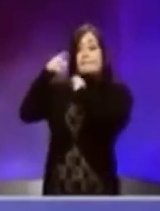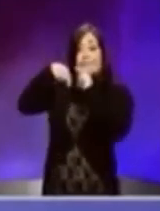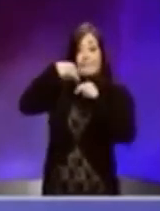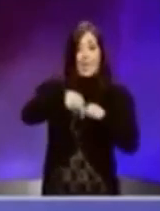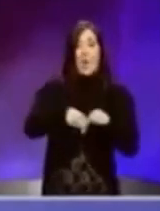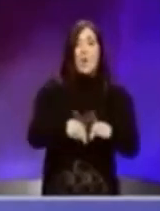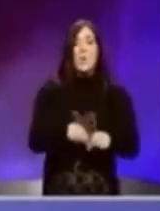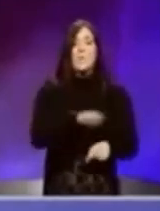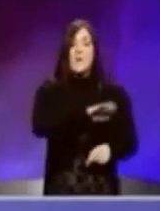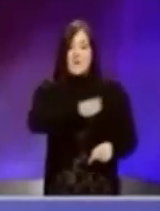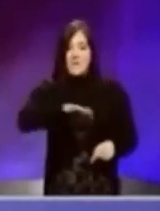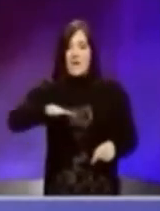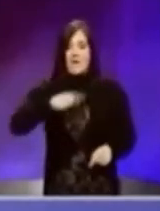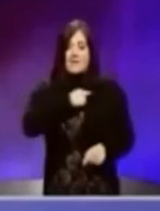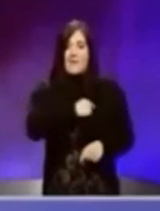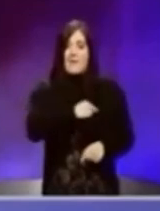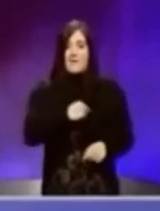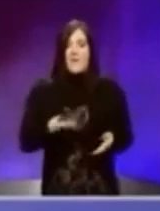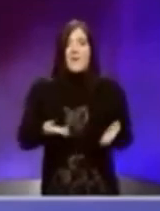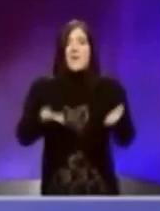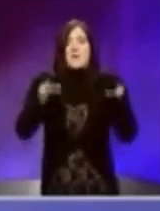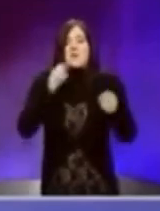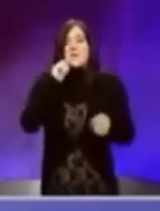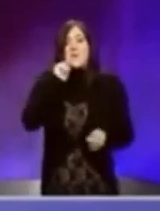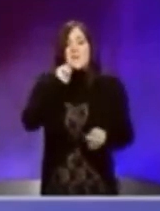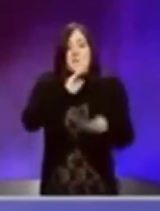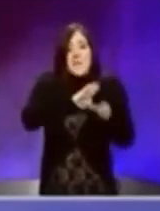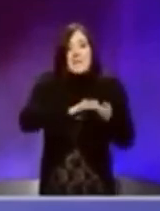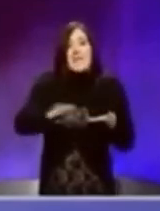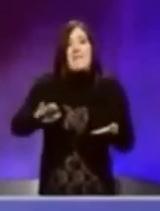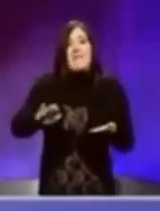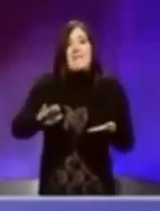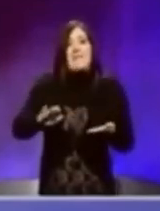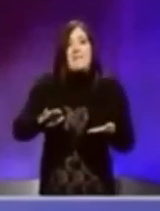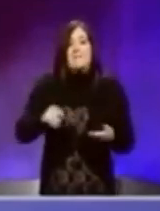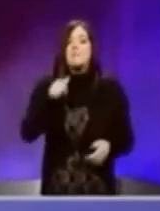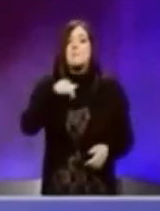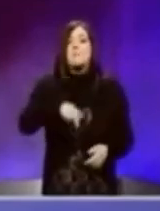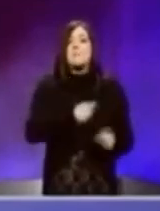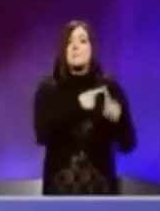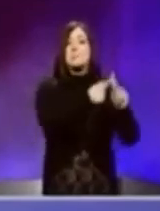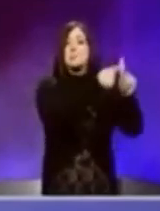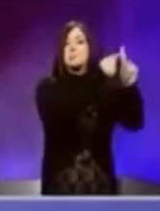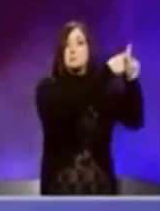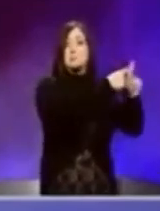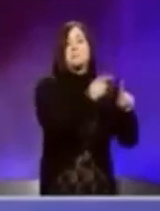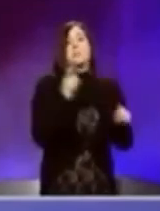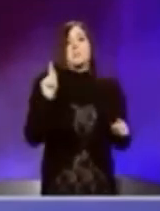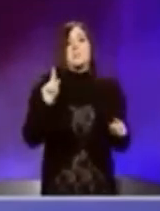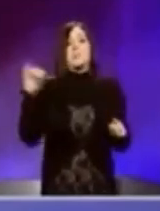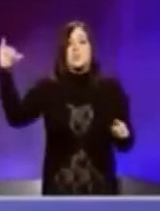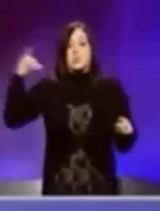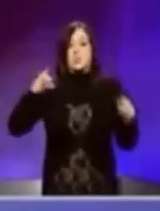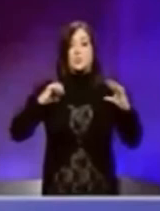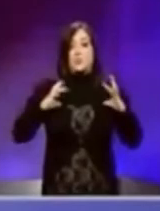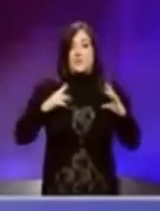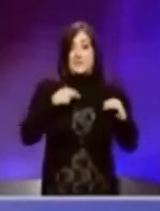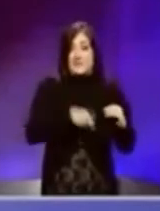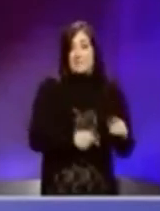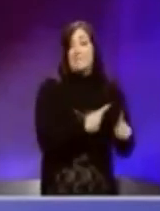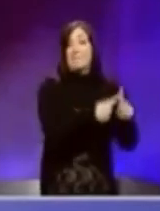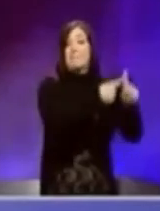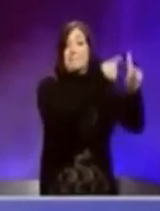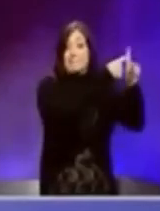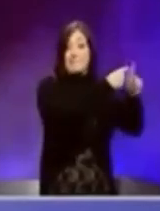l-iktar indaf li qatt kienu fis-snin kbar. Dan ta' benefiċċju kbir għat-turizmu tagħna u wkoll ta' benefiċċju għalina għax